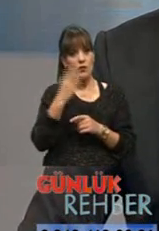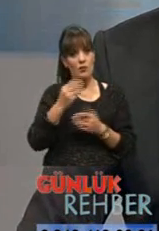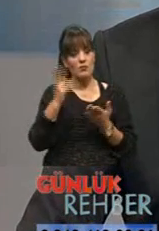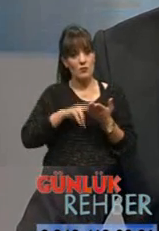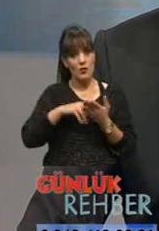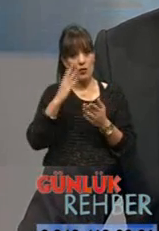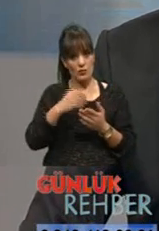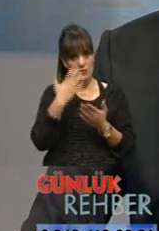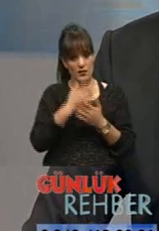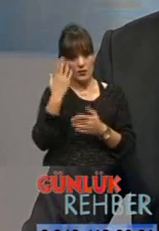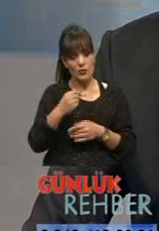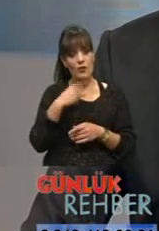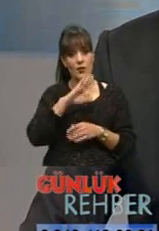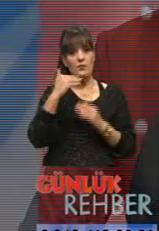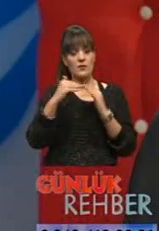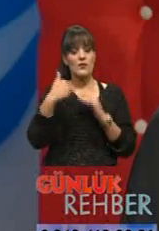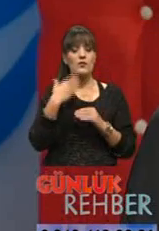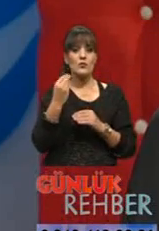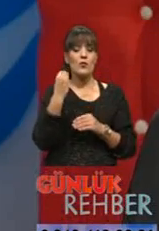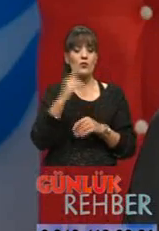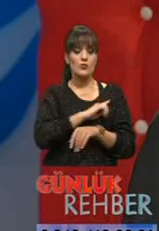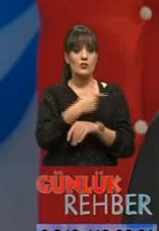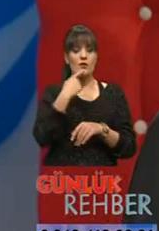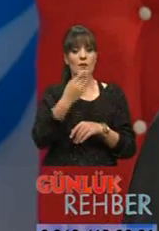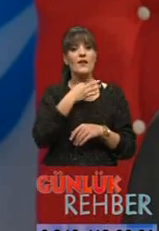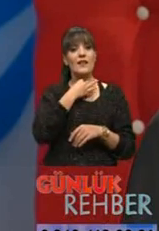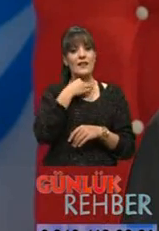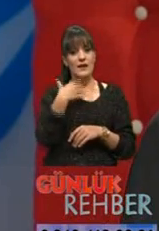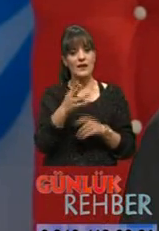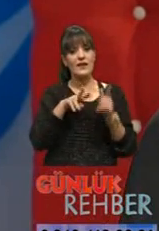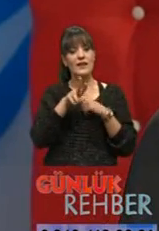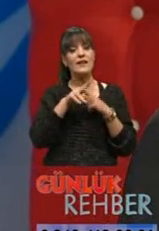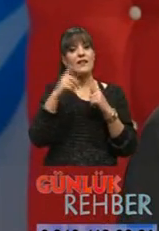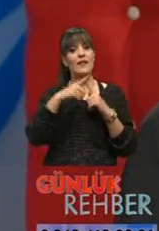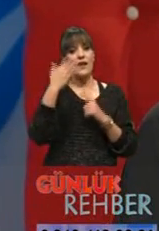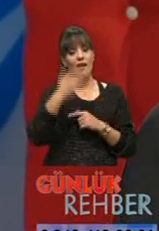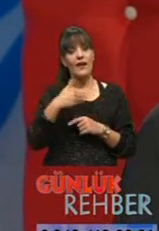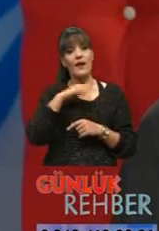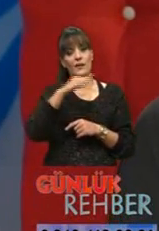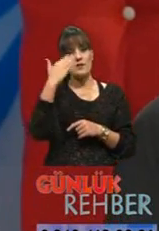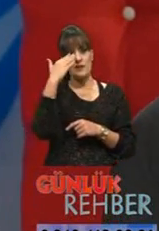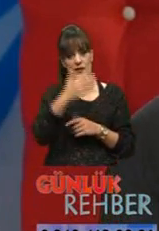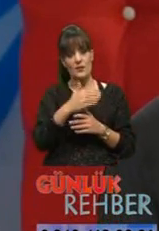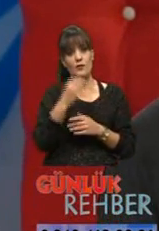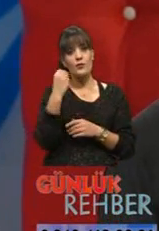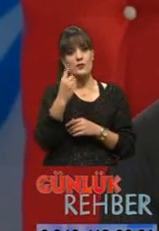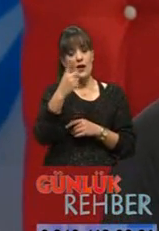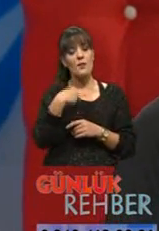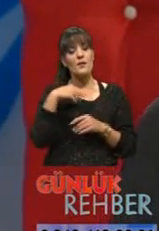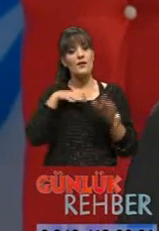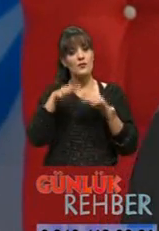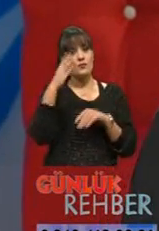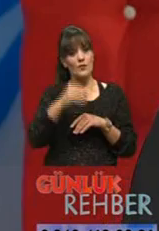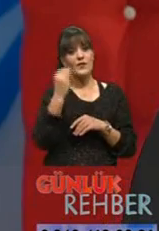öğrenciler potansiyel kuvvetli demektir. Evet. Teşekkür ediyoruz sevgili Yiğit, sevgili Taha. Oradan selamlar. Güzel bir sunum